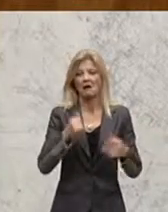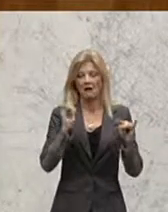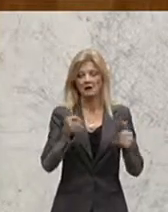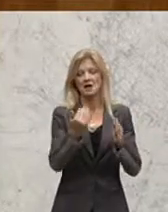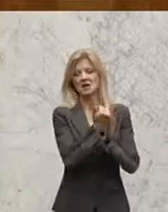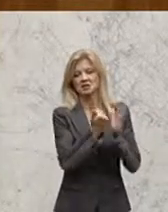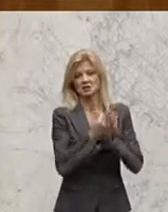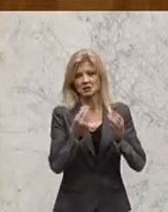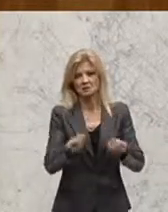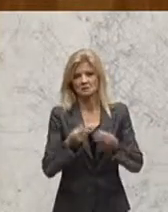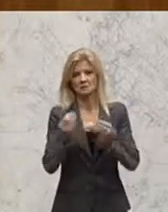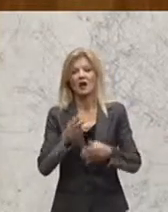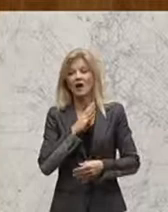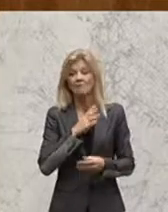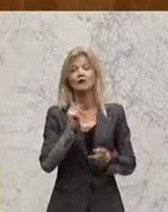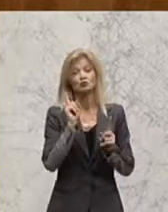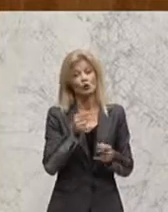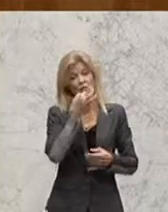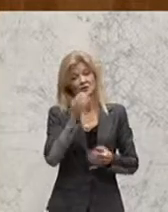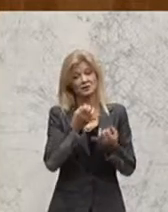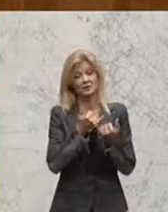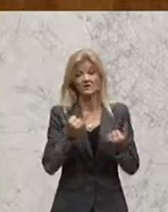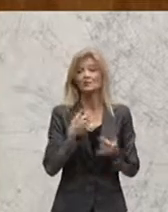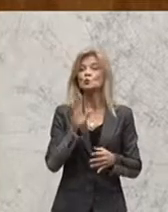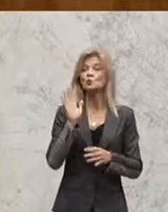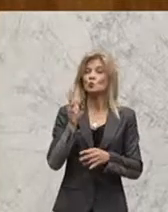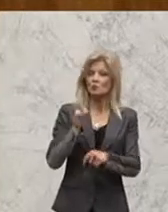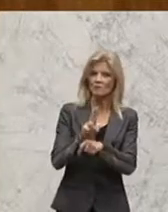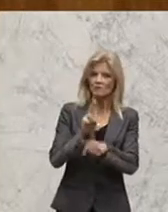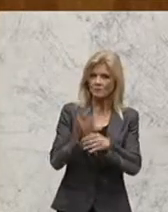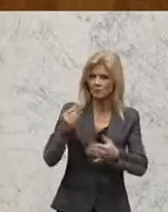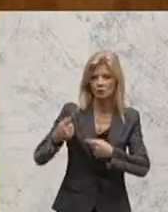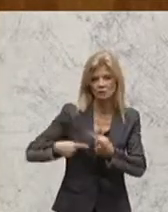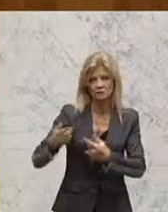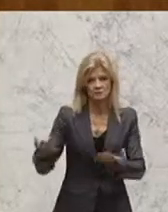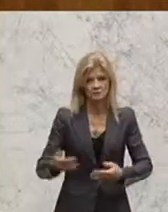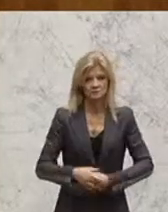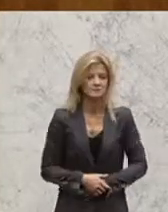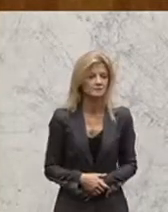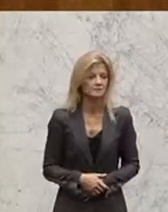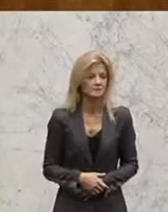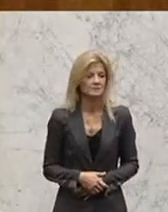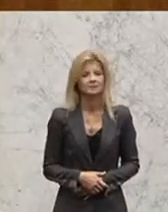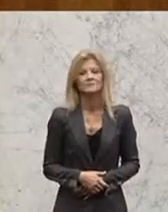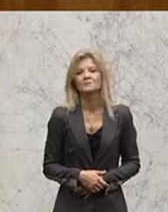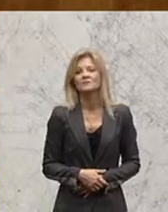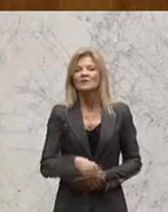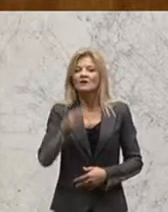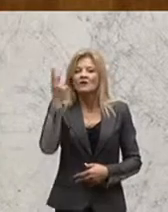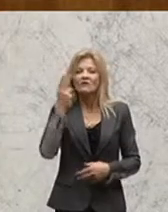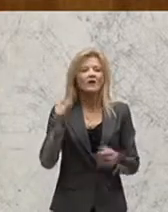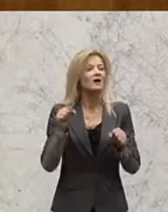scharf gegen solche Entwicklungen auch zu machen. Und um der Situation auch langfristig Herr zu werden, muss natürlich auch bereits bei der Bearbeitung